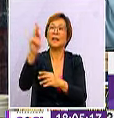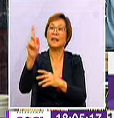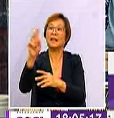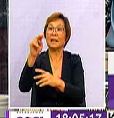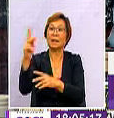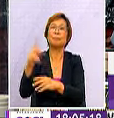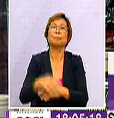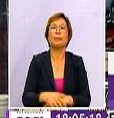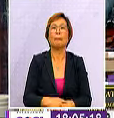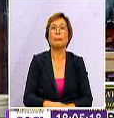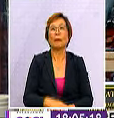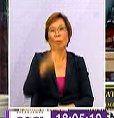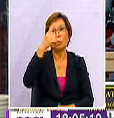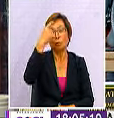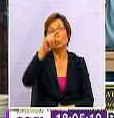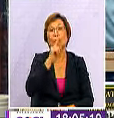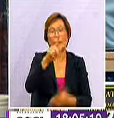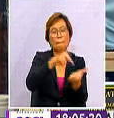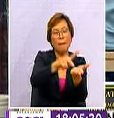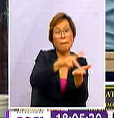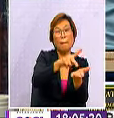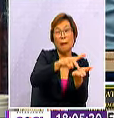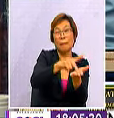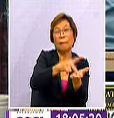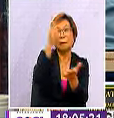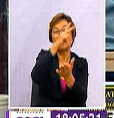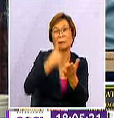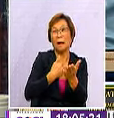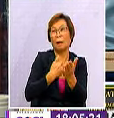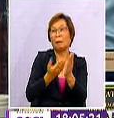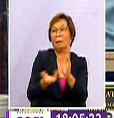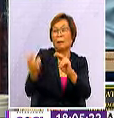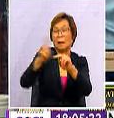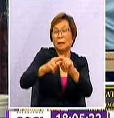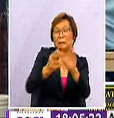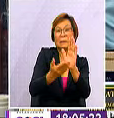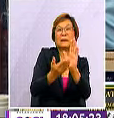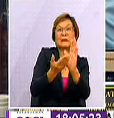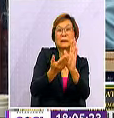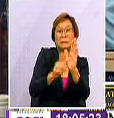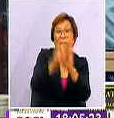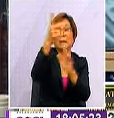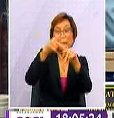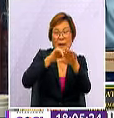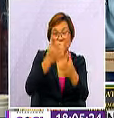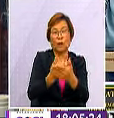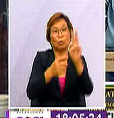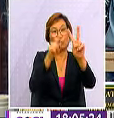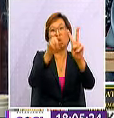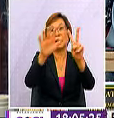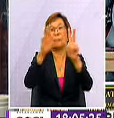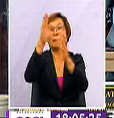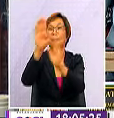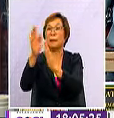Datuk Yang di-Pertua, bagi memastikan perbelanjaan kerajaan mempunyai pengganda tinggi kepada ekonomi, sebanyak RM2.5